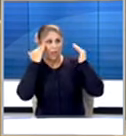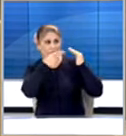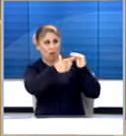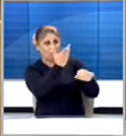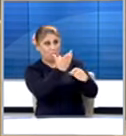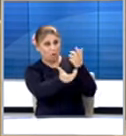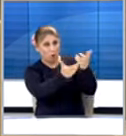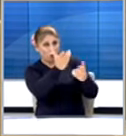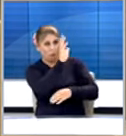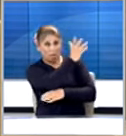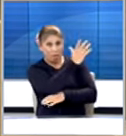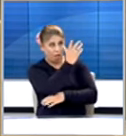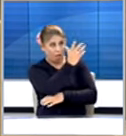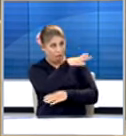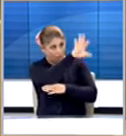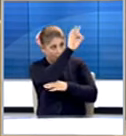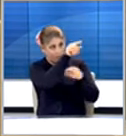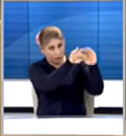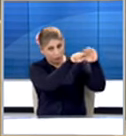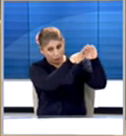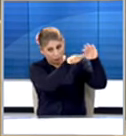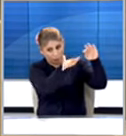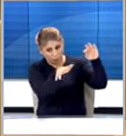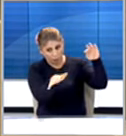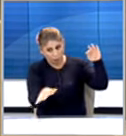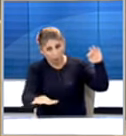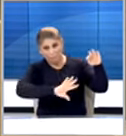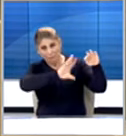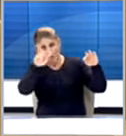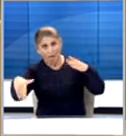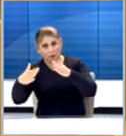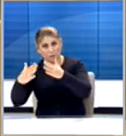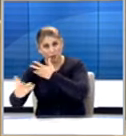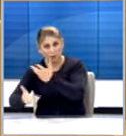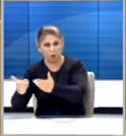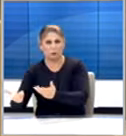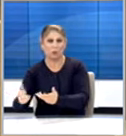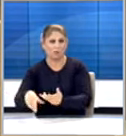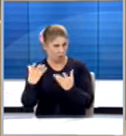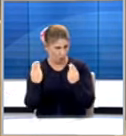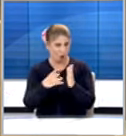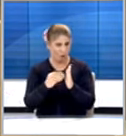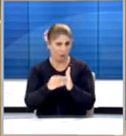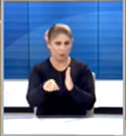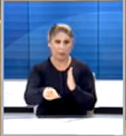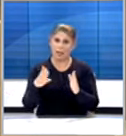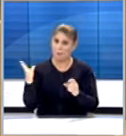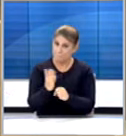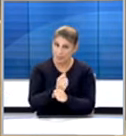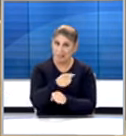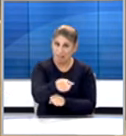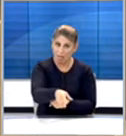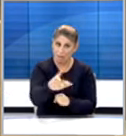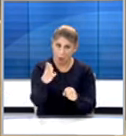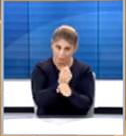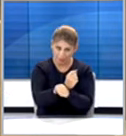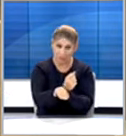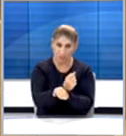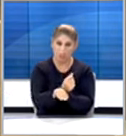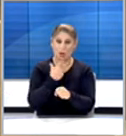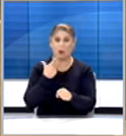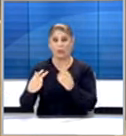πολίτες. Έχουμε δει πολλά τέτοια παραδείγματα. Ή μήπως θεωρείτε εξίσου επιτυχία το γεγονός